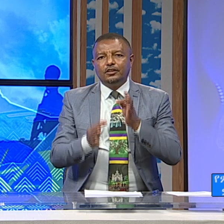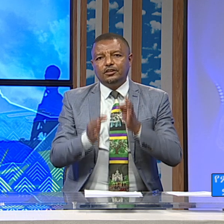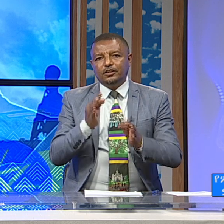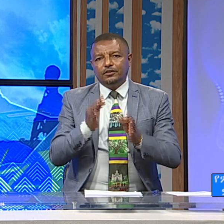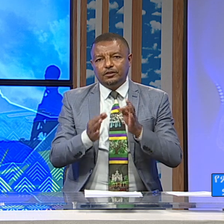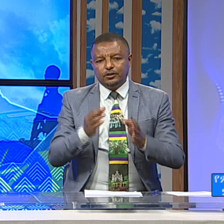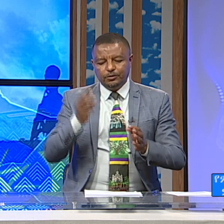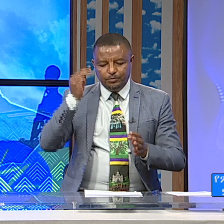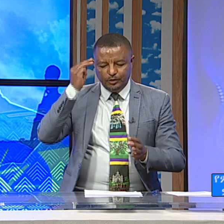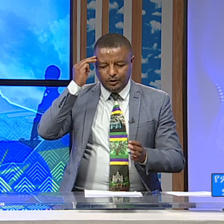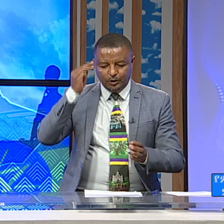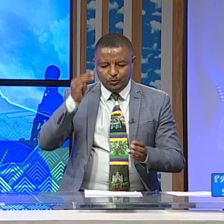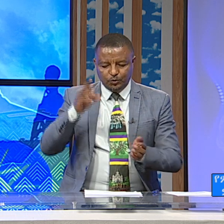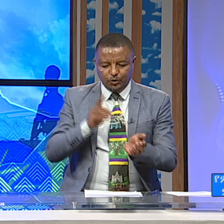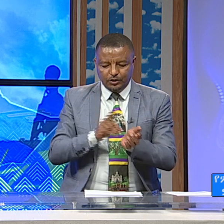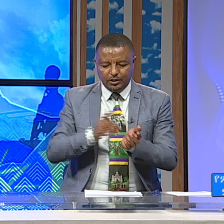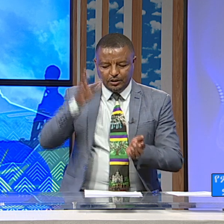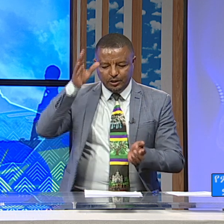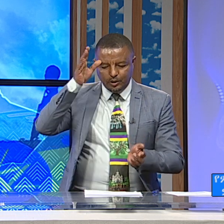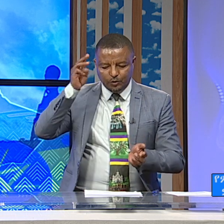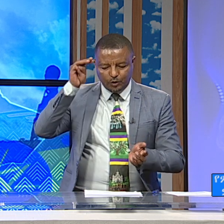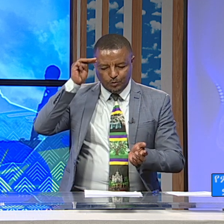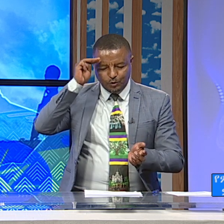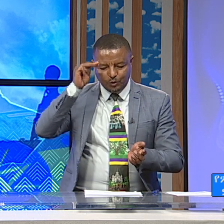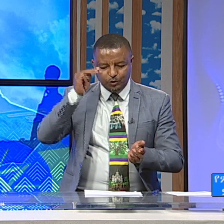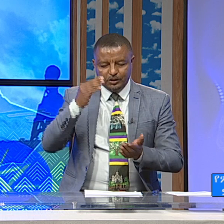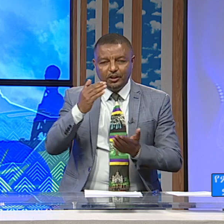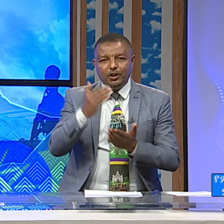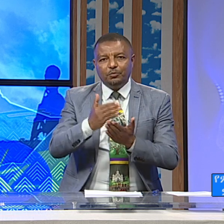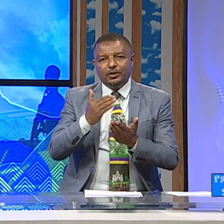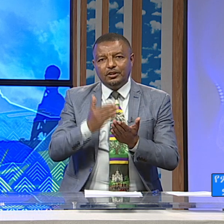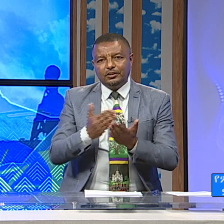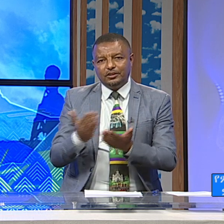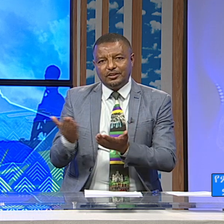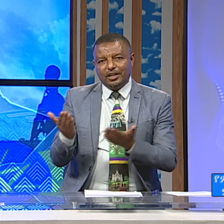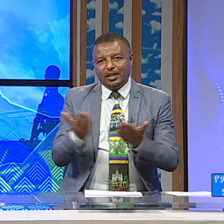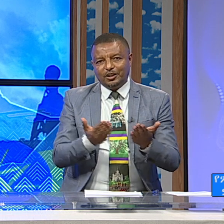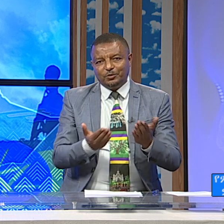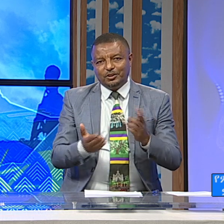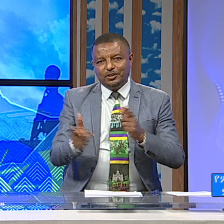ተግባራት የፍትህ ሚኒስትሩ ዶክተር ጌዲዮን ጢሞቴዎስ